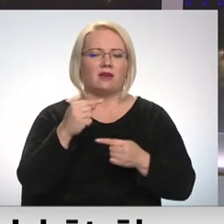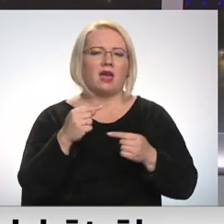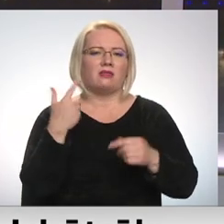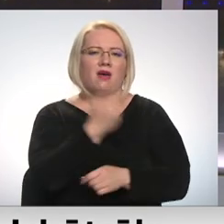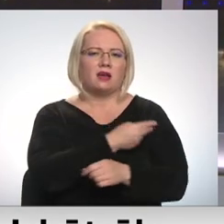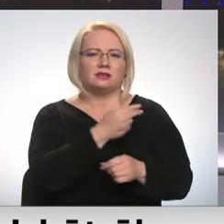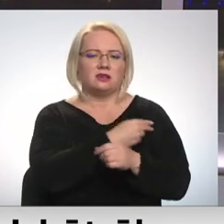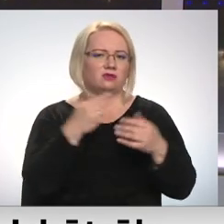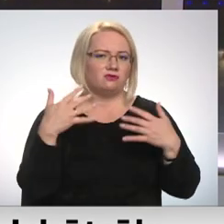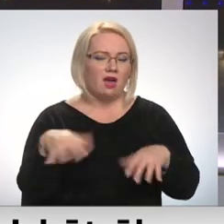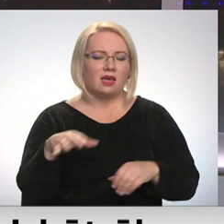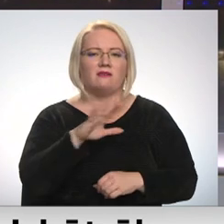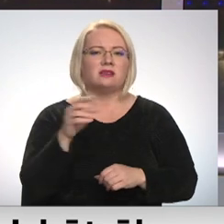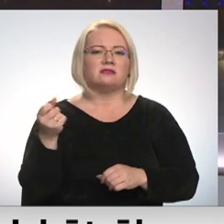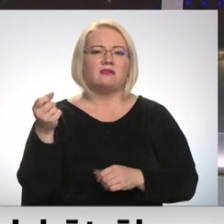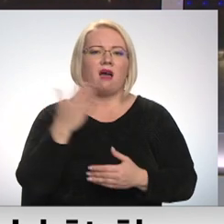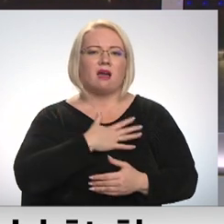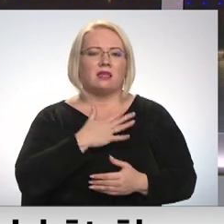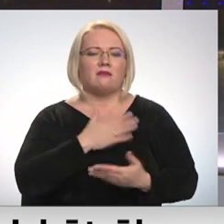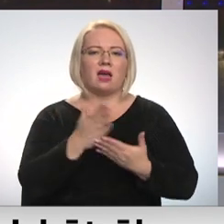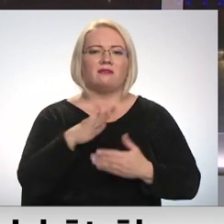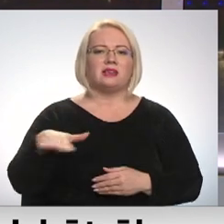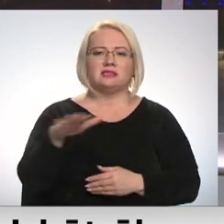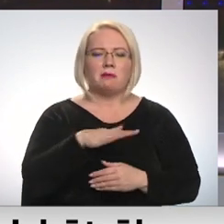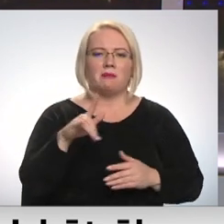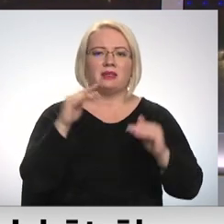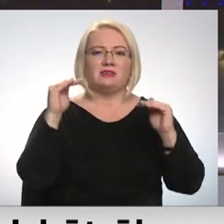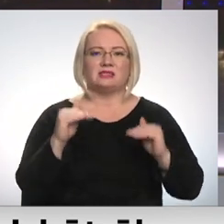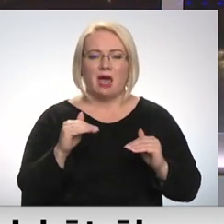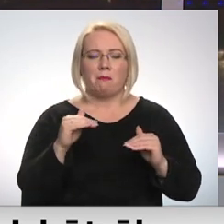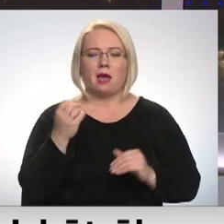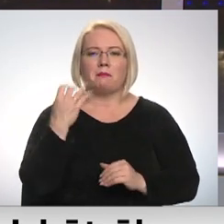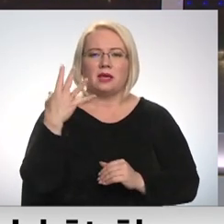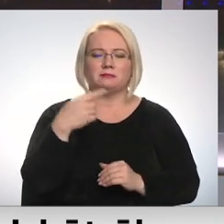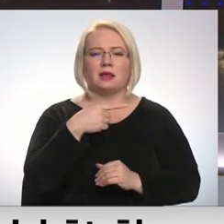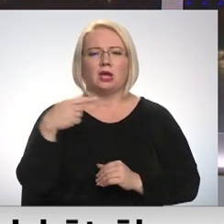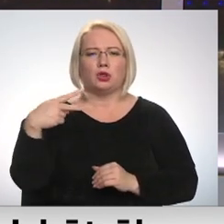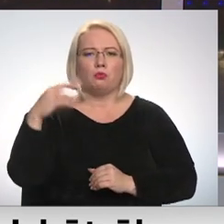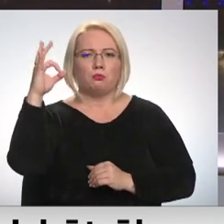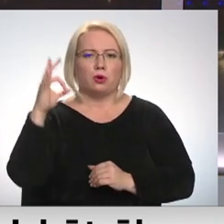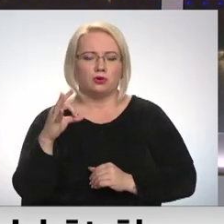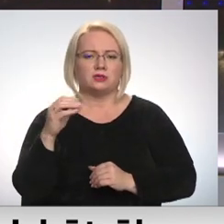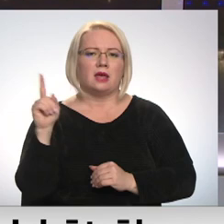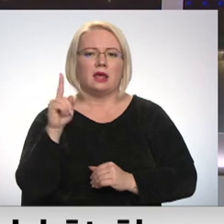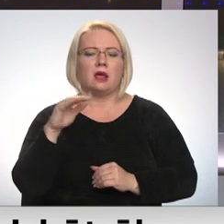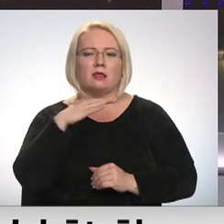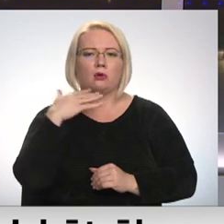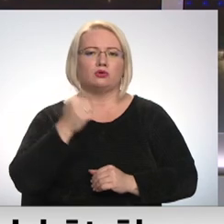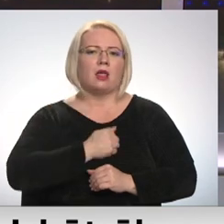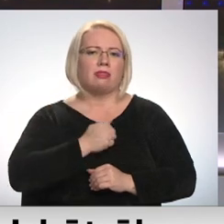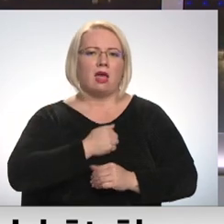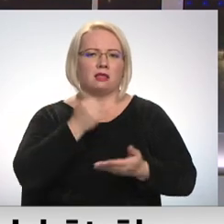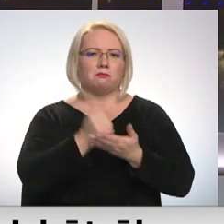visaktīvākie ir vidzemē, bedzemākie rādītāji, aptuveni 15 līdz 20 procenti ir vairākos Latgās